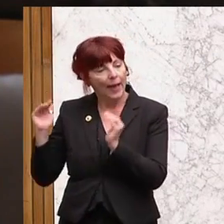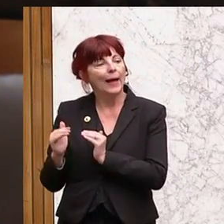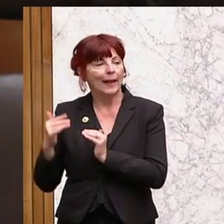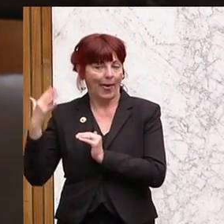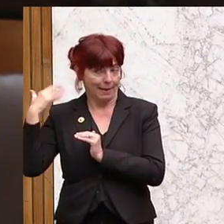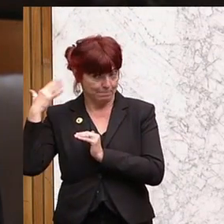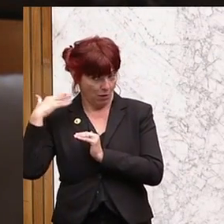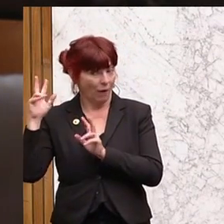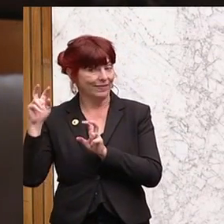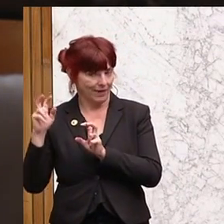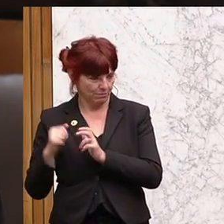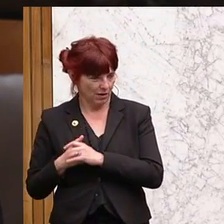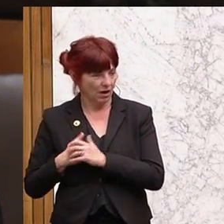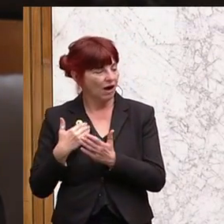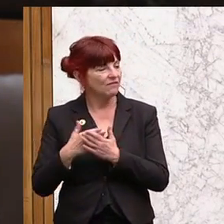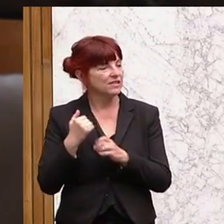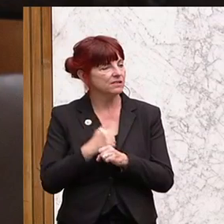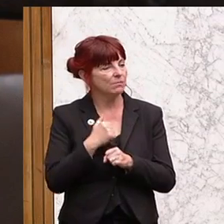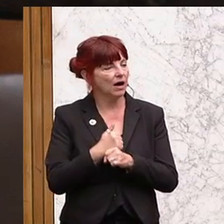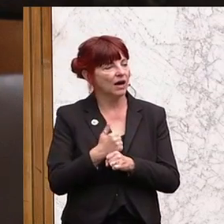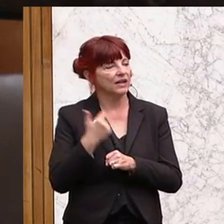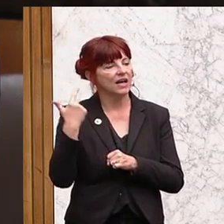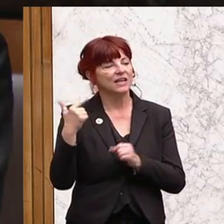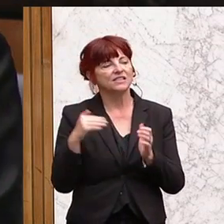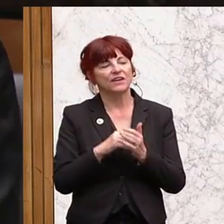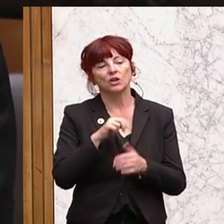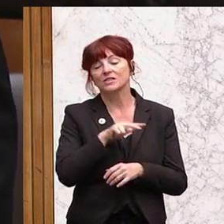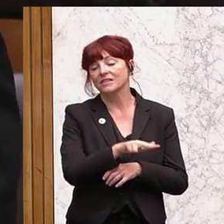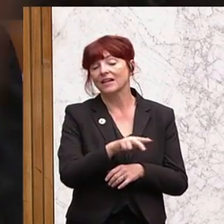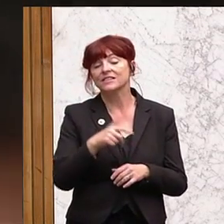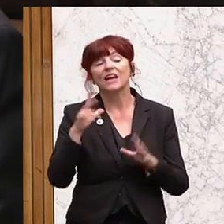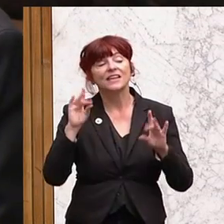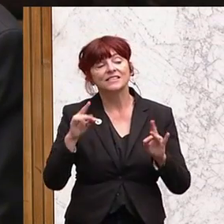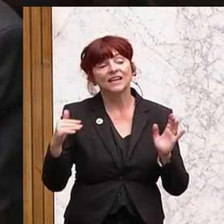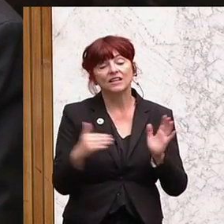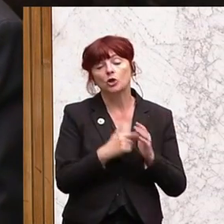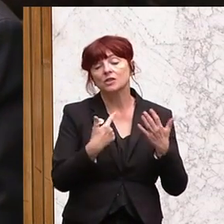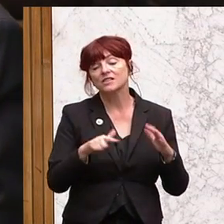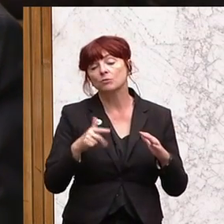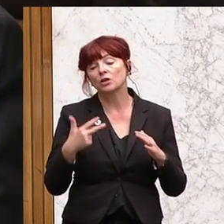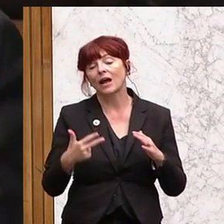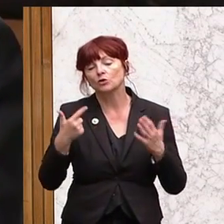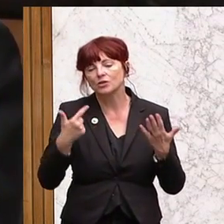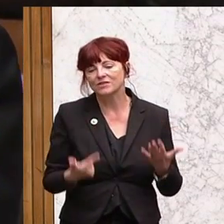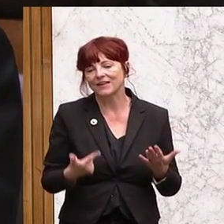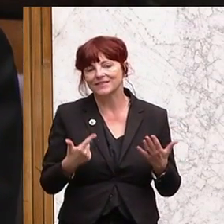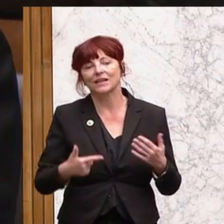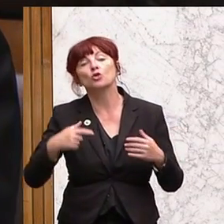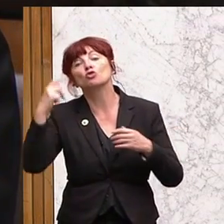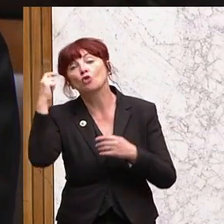bedauerlich was machen wir 2013 wurden 10728 Tonnen Pflanzenschutzmittel